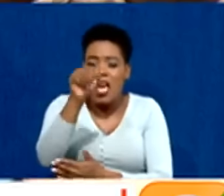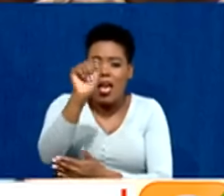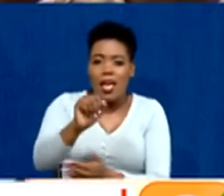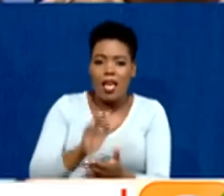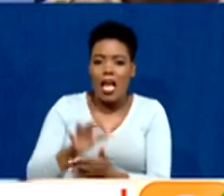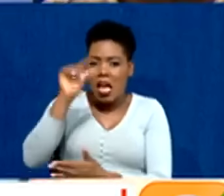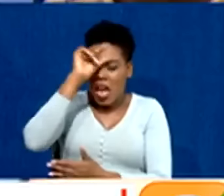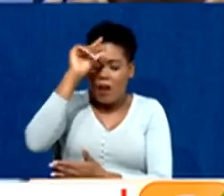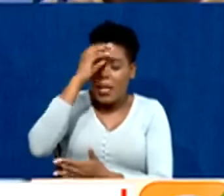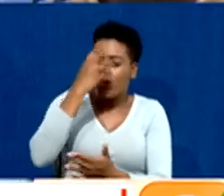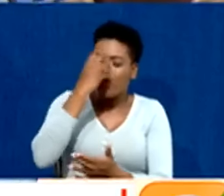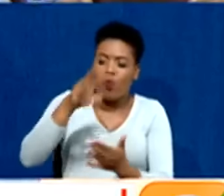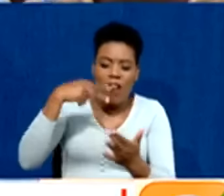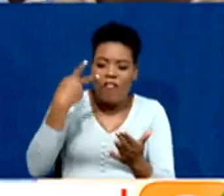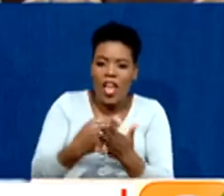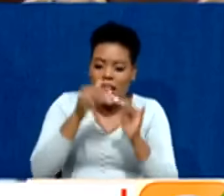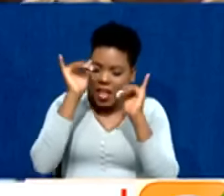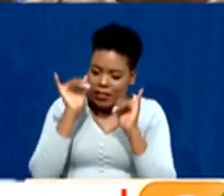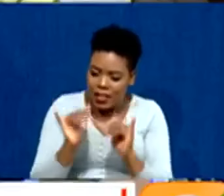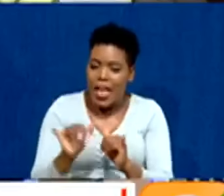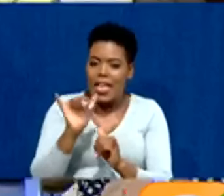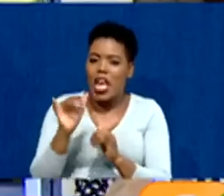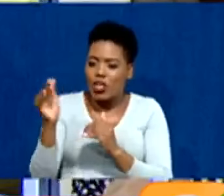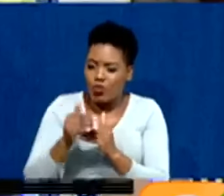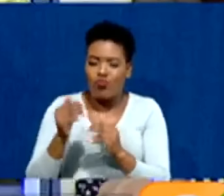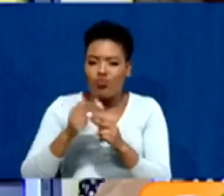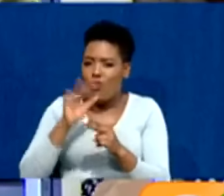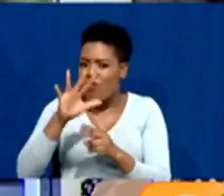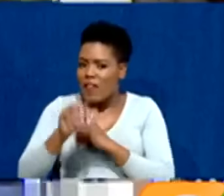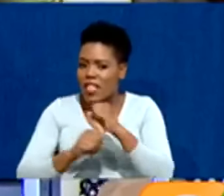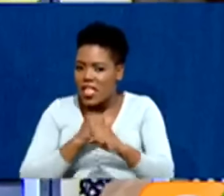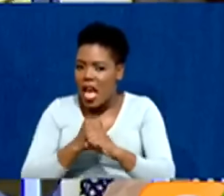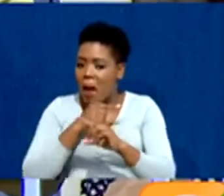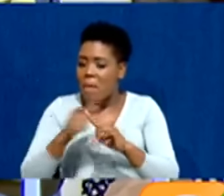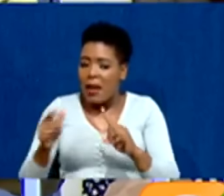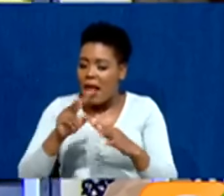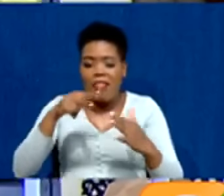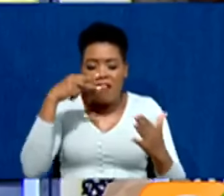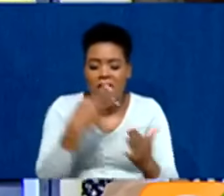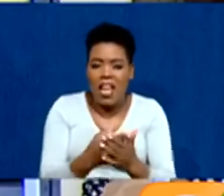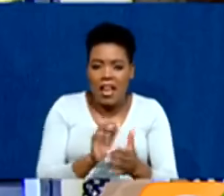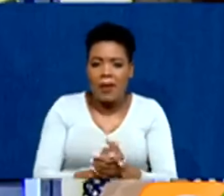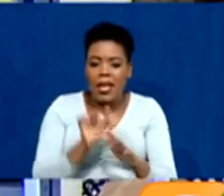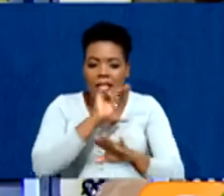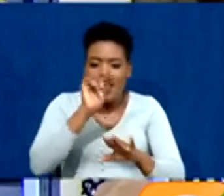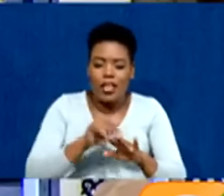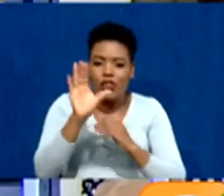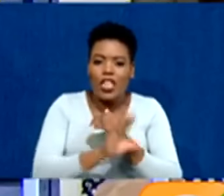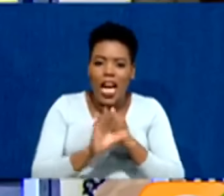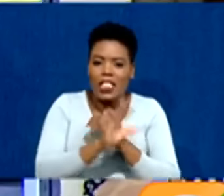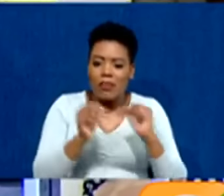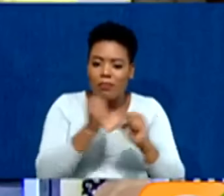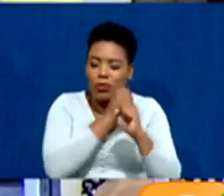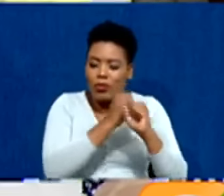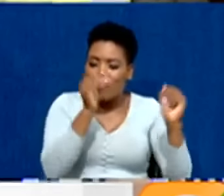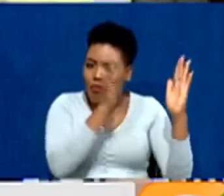Walishindwa na hata wakikaa miaka 10 hawameshindwa. Na inji ambayo wezi kujiandaa kama hii ya Kenya Kwanza ni